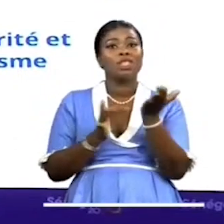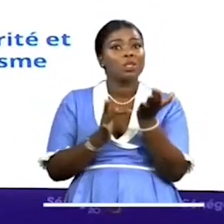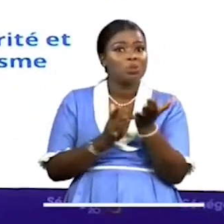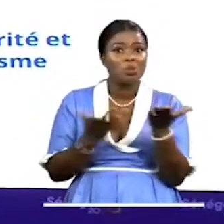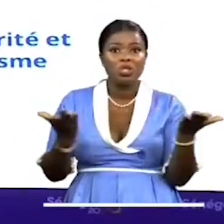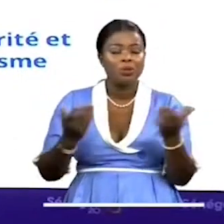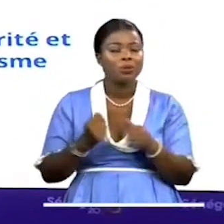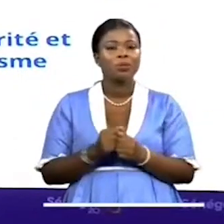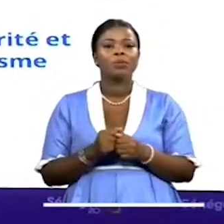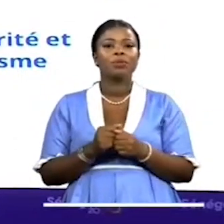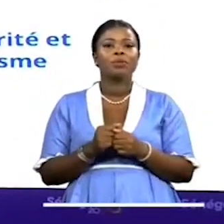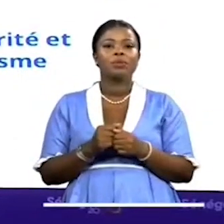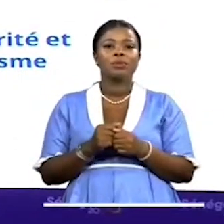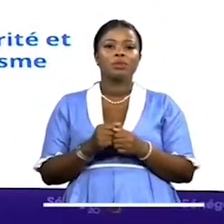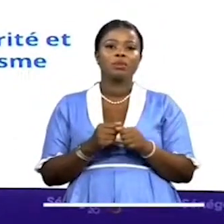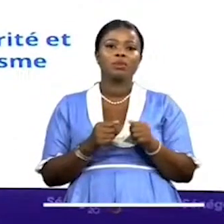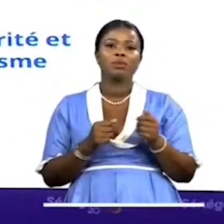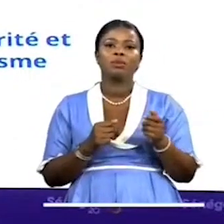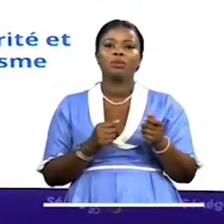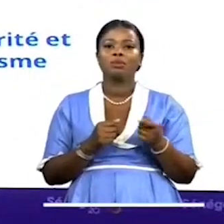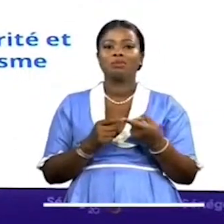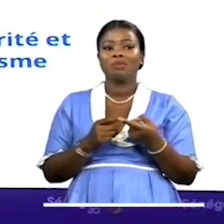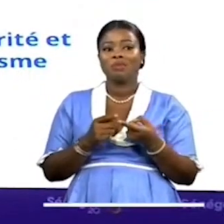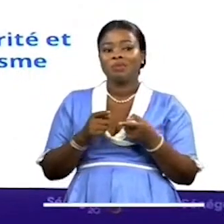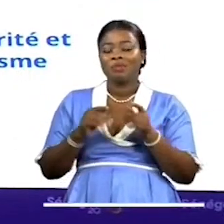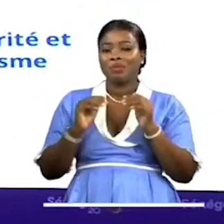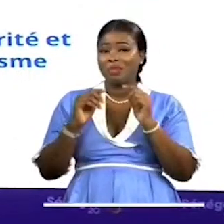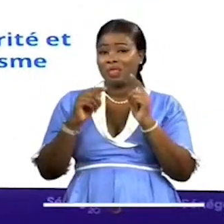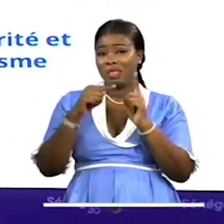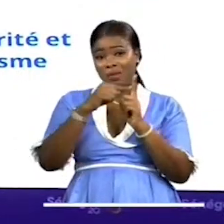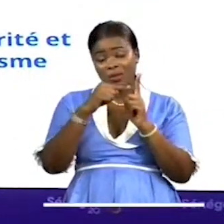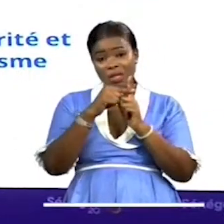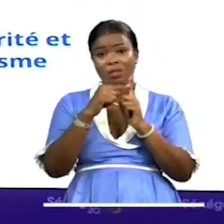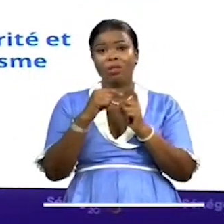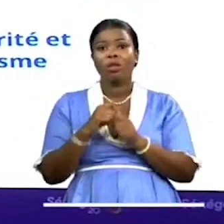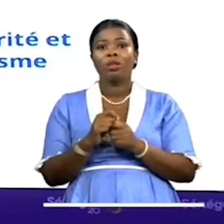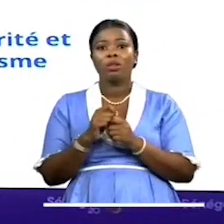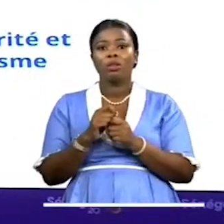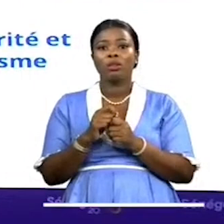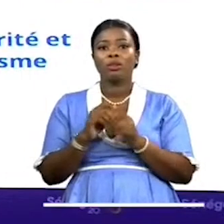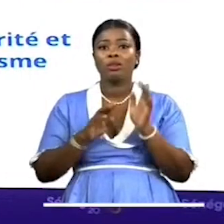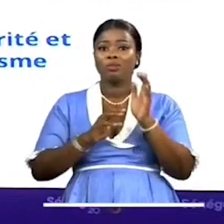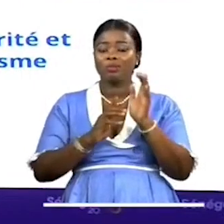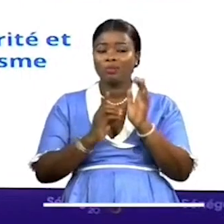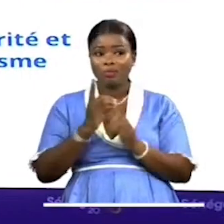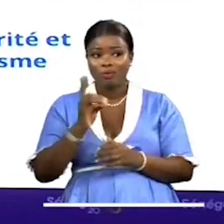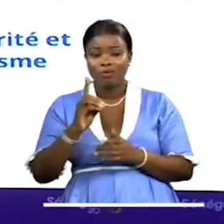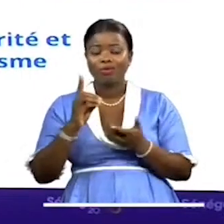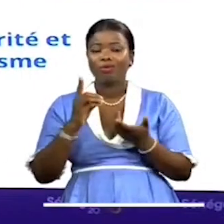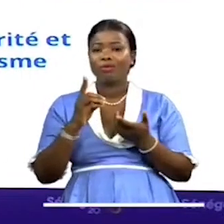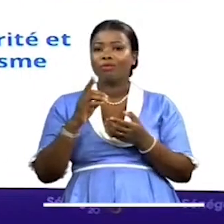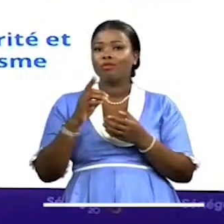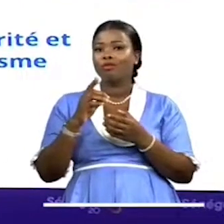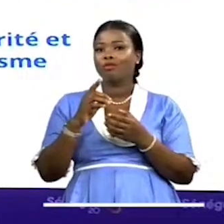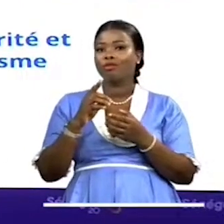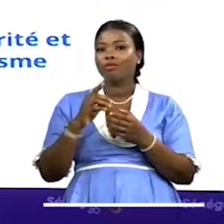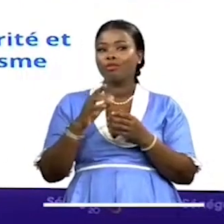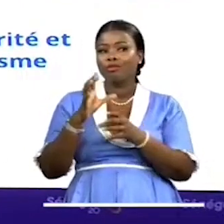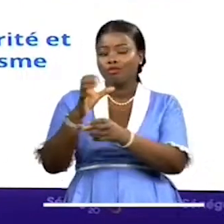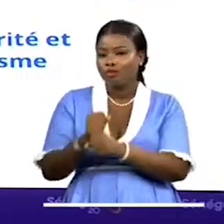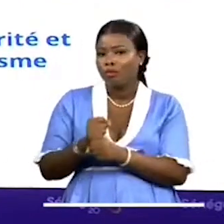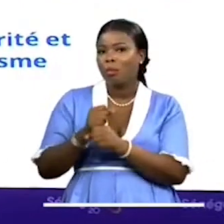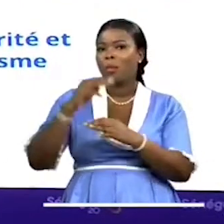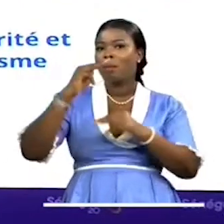à à à saisir le dividend démographique euh entre autres opportuné à saisir pour véritablement